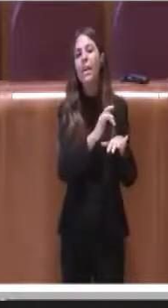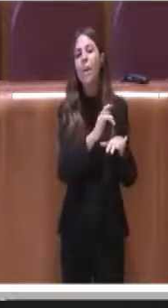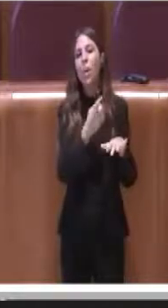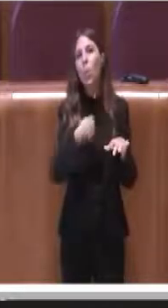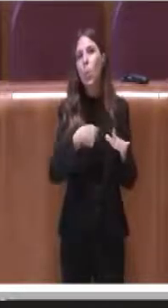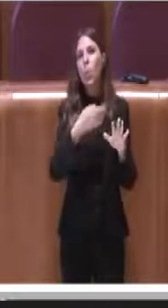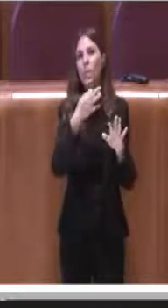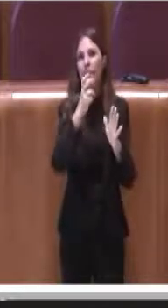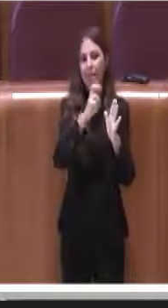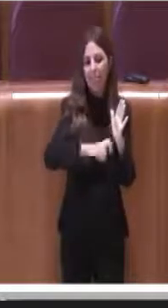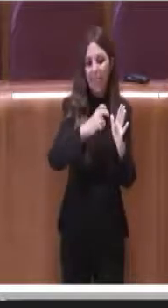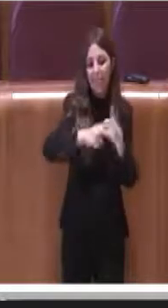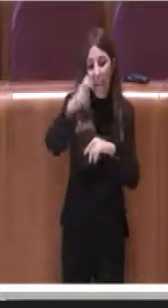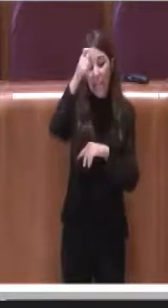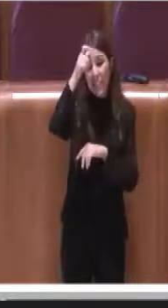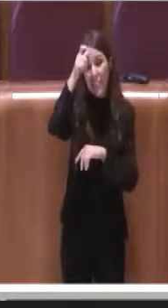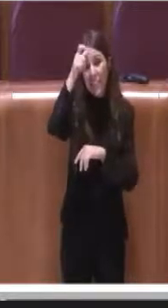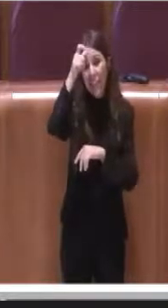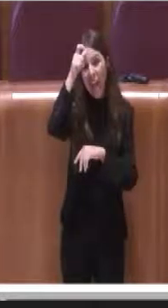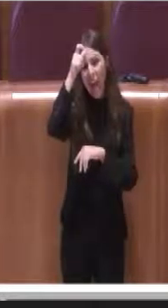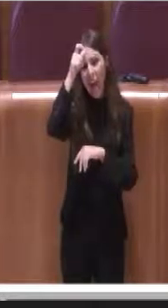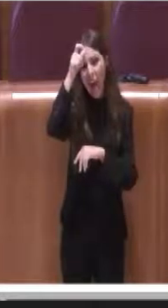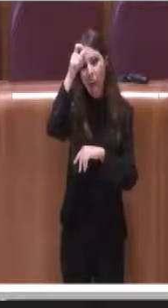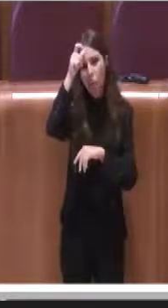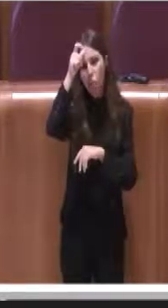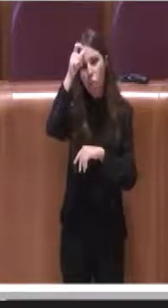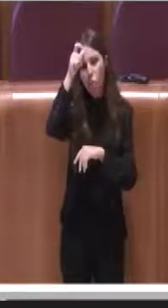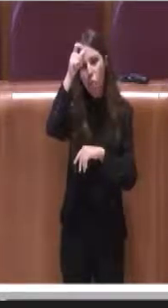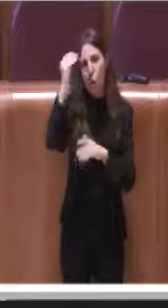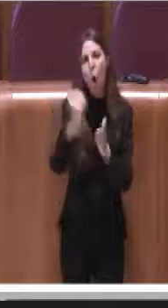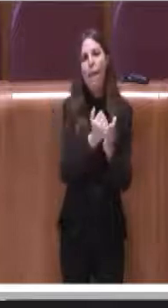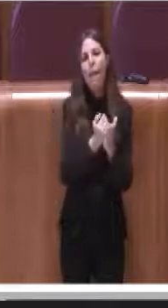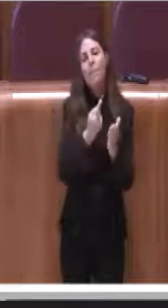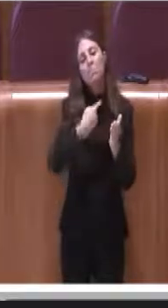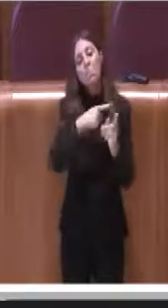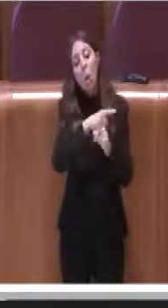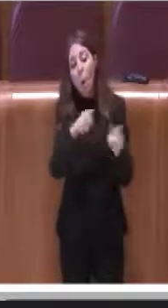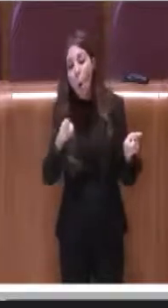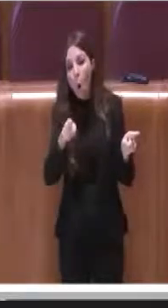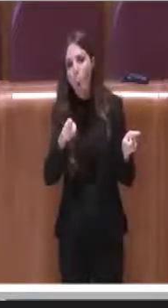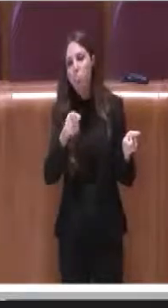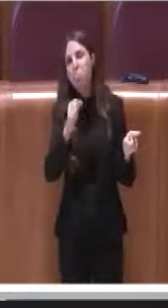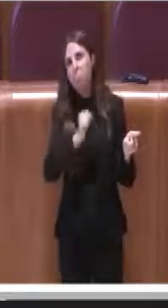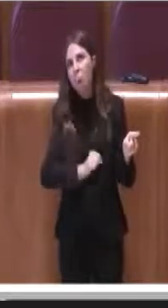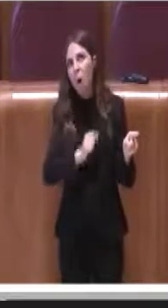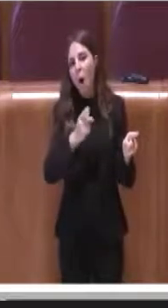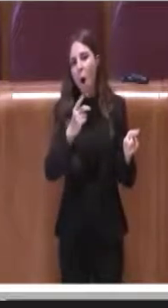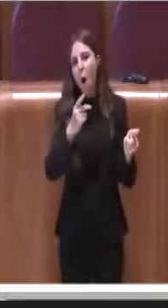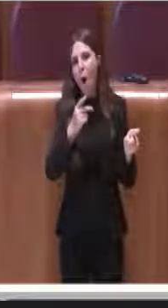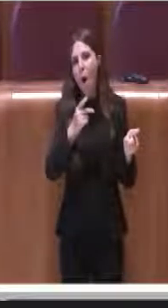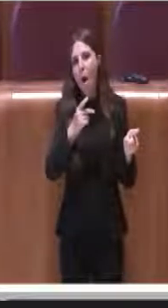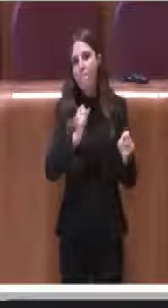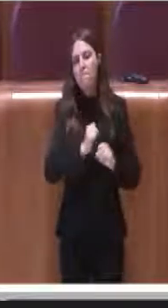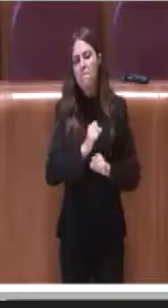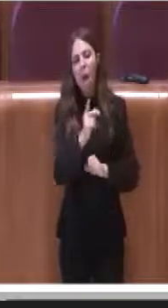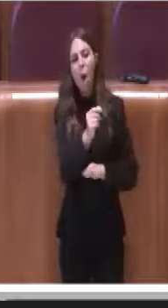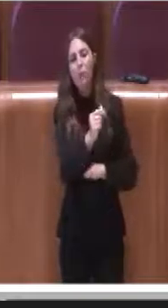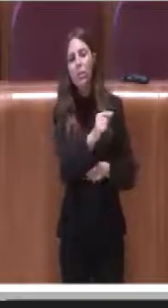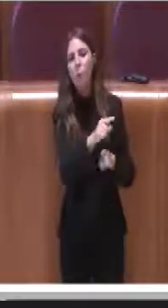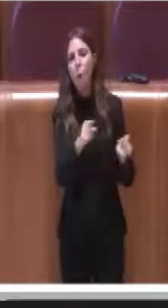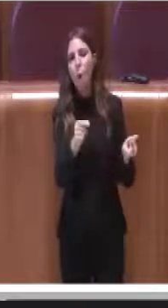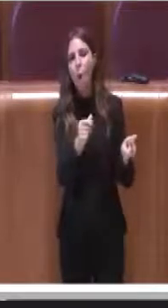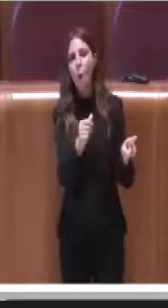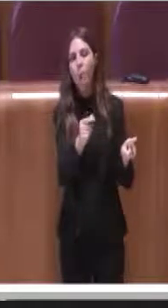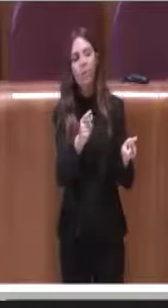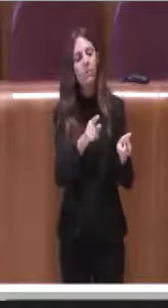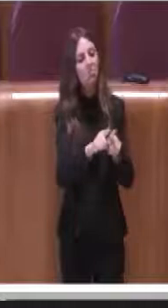tassazione statale da parte nostra. E quelli sarebbero non solo soldi, senza volerci accanire neanche